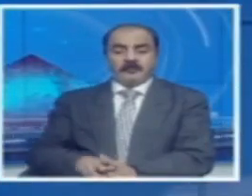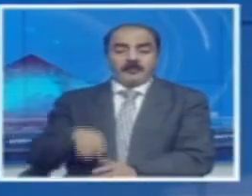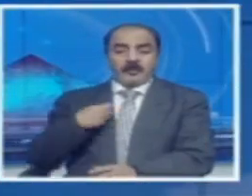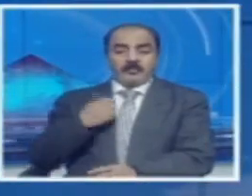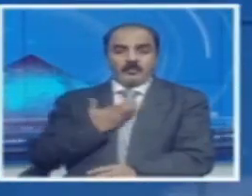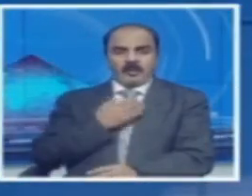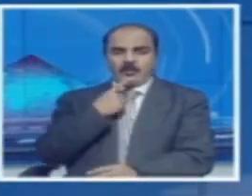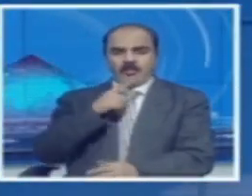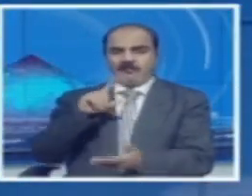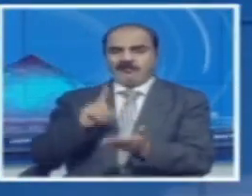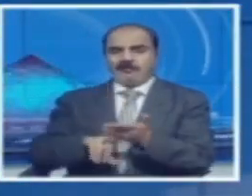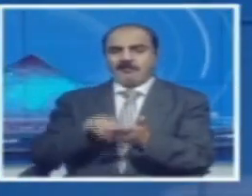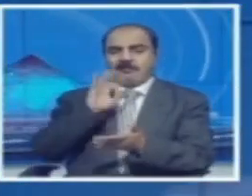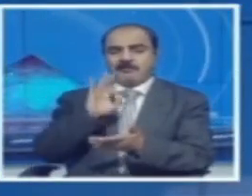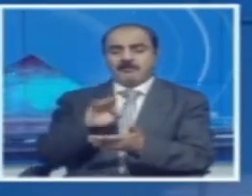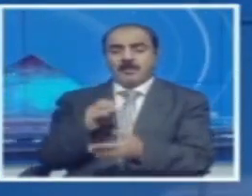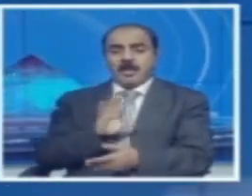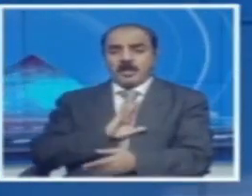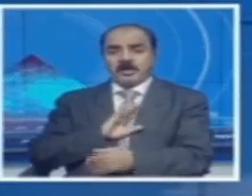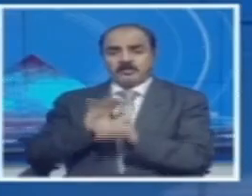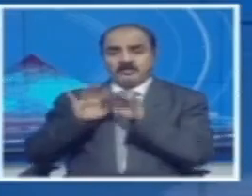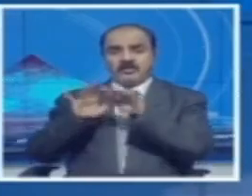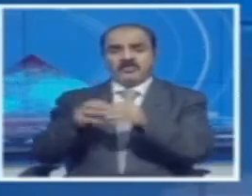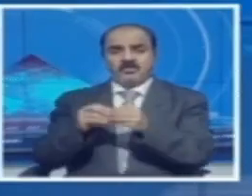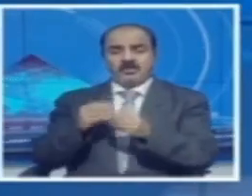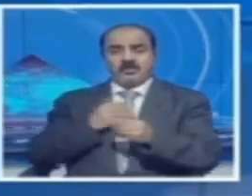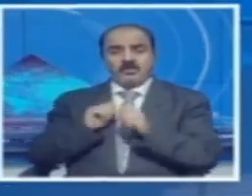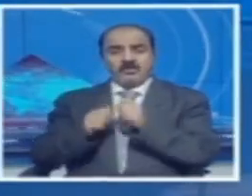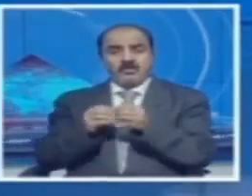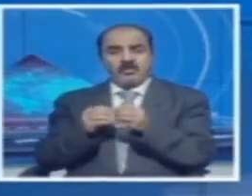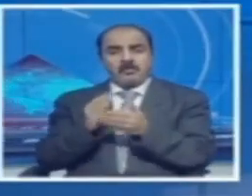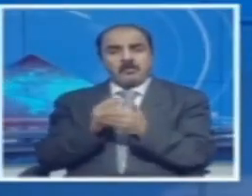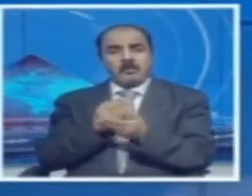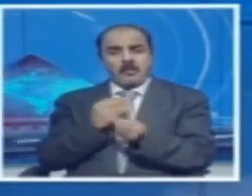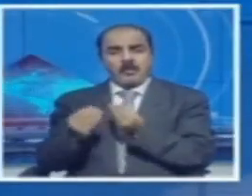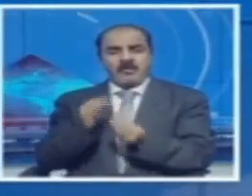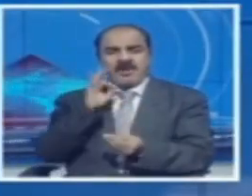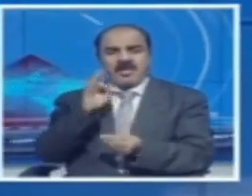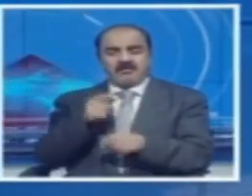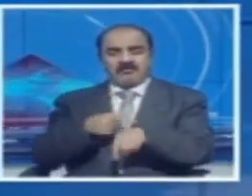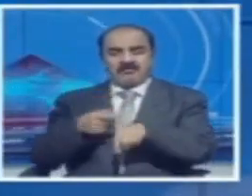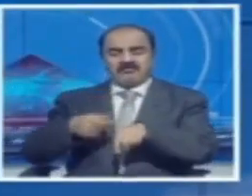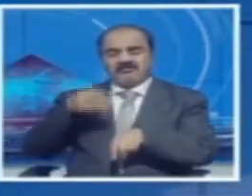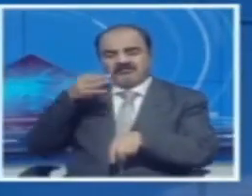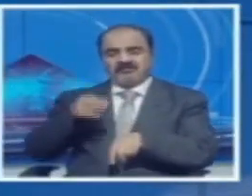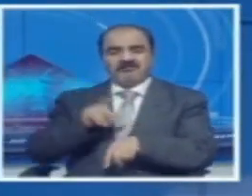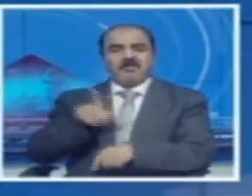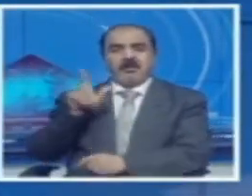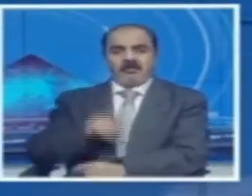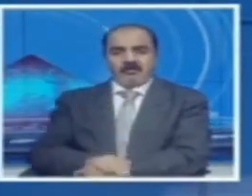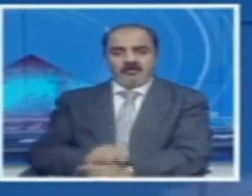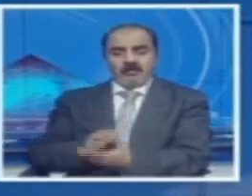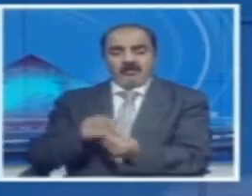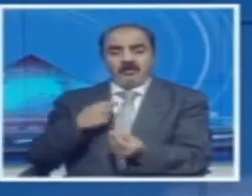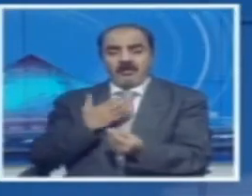أكد الرئيس الروسي فلاديمير بوتين أن العملية العسكرية التي تخوضها بلاده في أوكرانيا كانت ضرورية وفي الوقت الملائم،